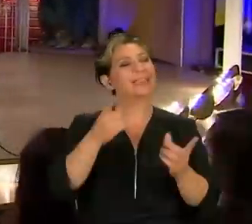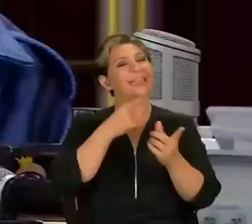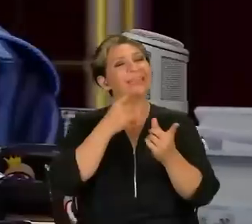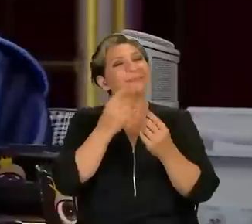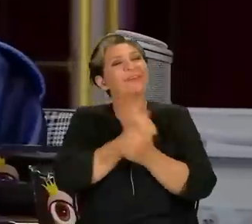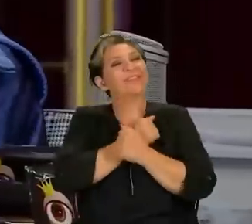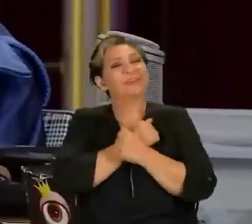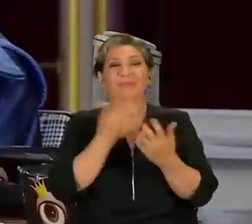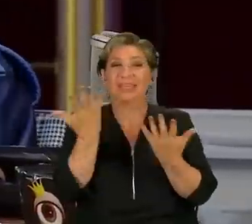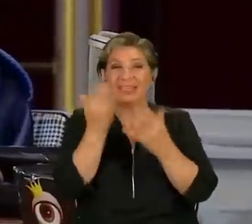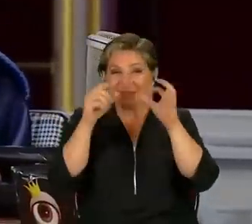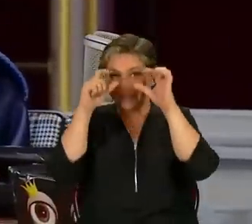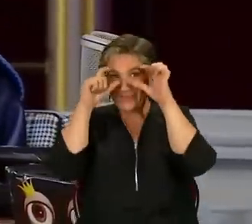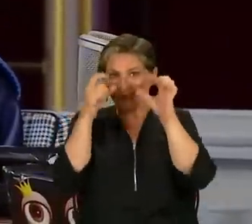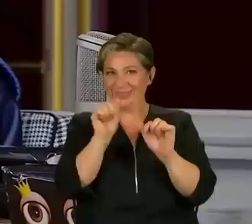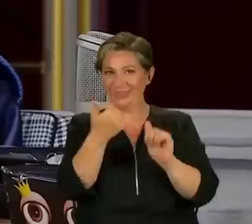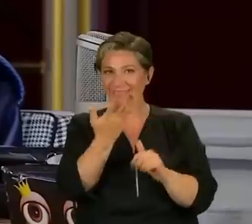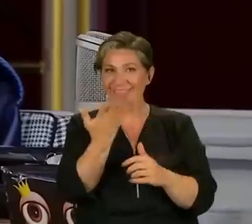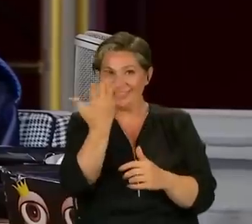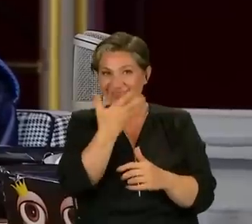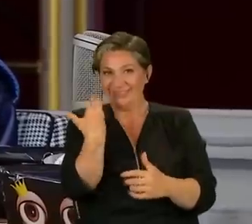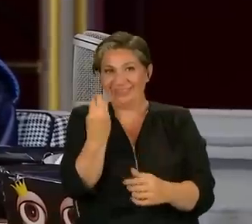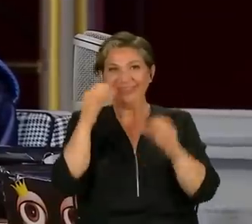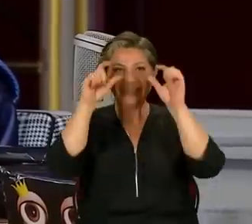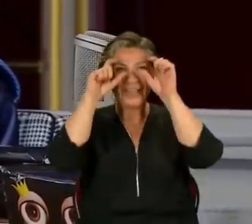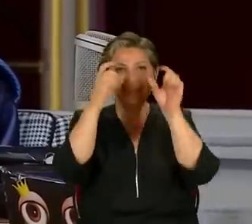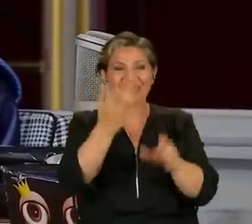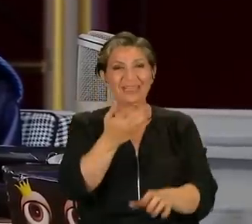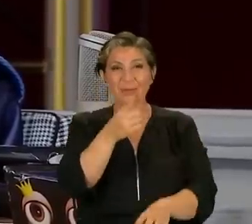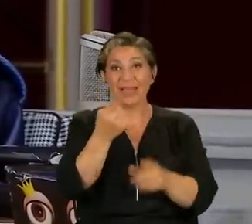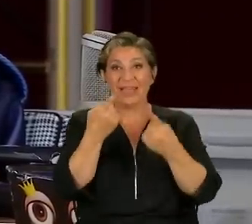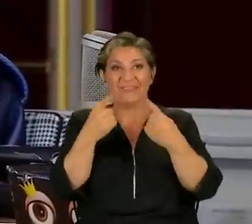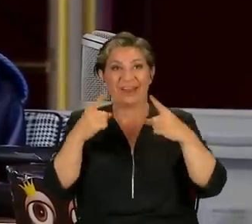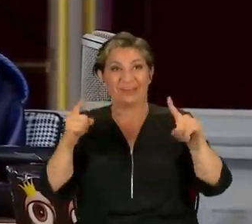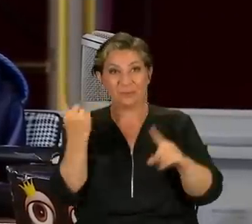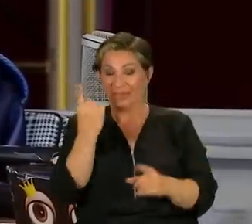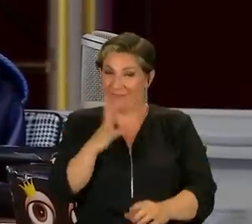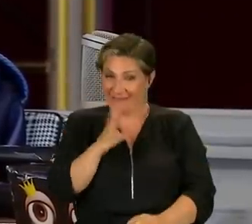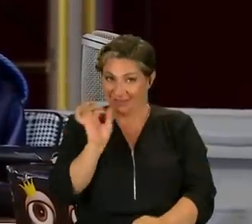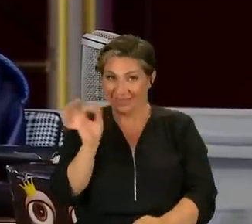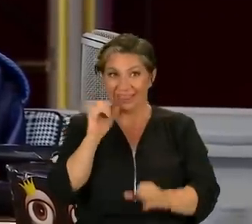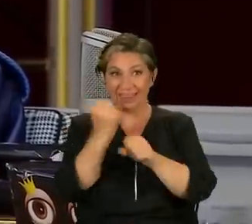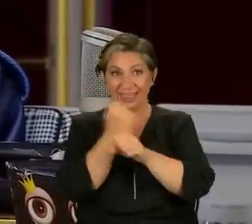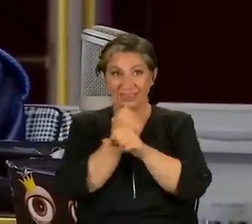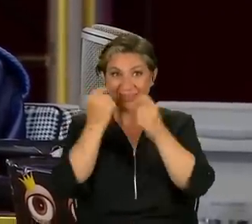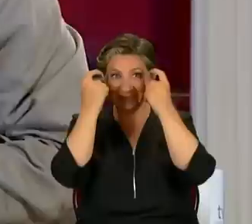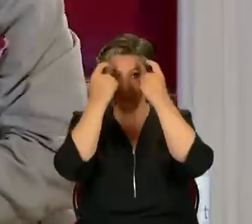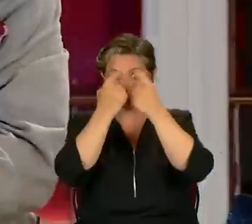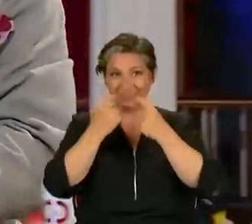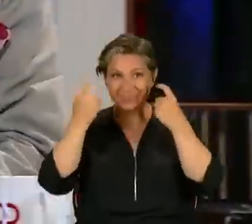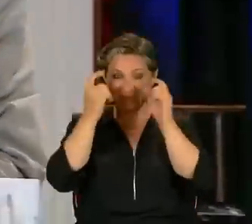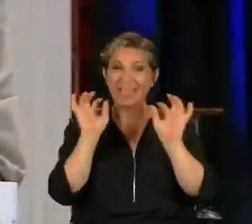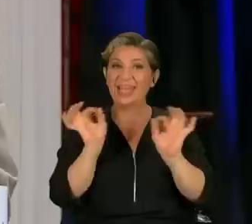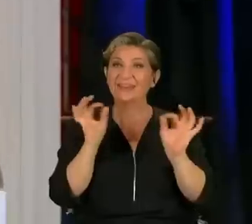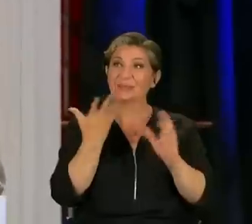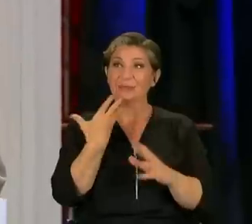Tatlım efendim, ne güzel gözlük. Çok teşekkür ederim. Ne güzel gözlük. Böyle şeyleri de var galiba değil mi? Taşlar mı var etrafında? Evet.